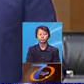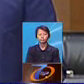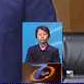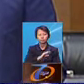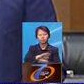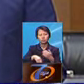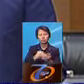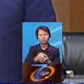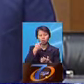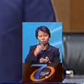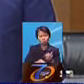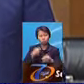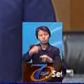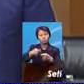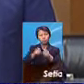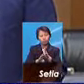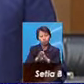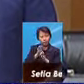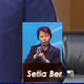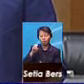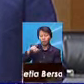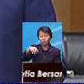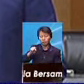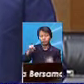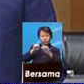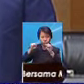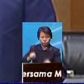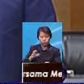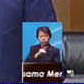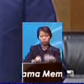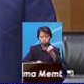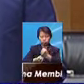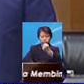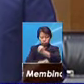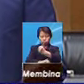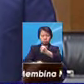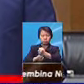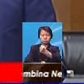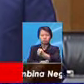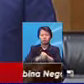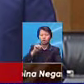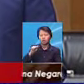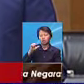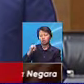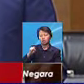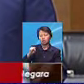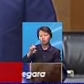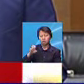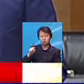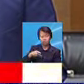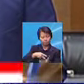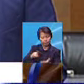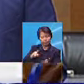Segala kos berkaitan pembangunan dan operasi sistem serta infrastruktur AES dibiayai oleh syarikat